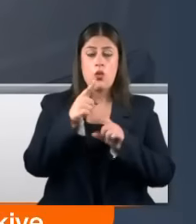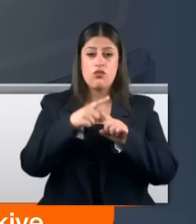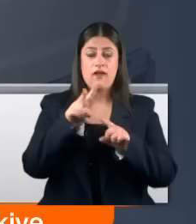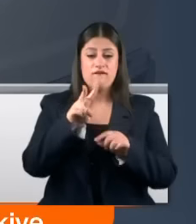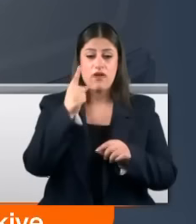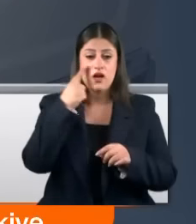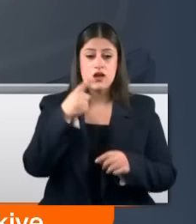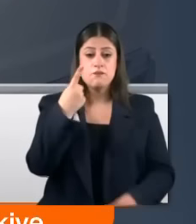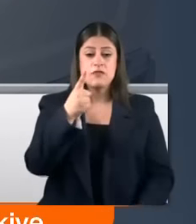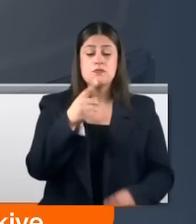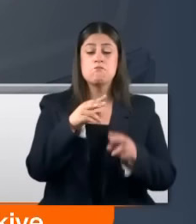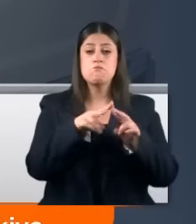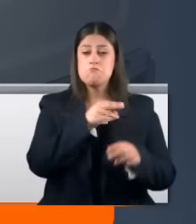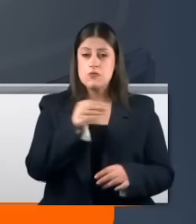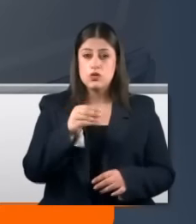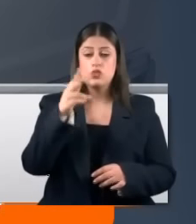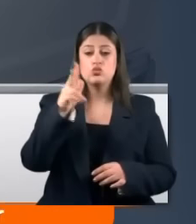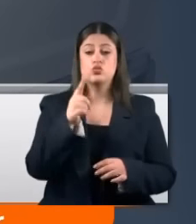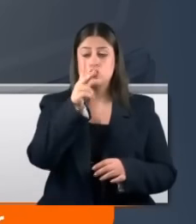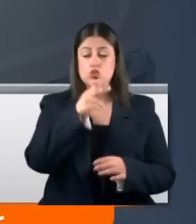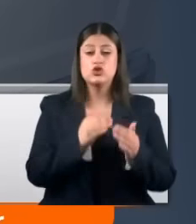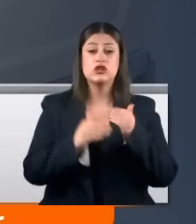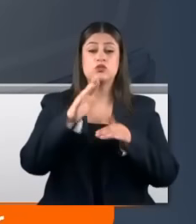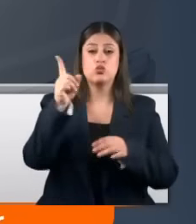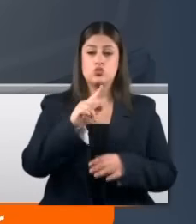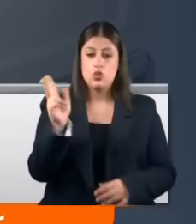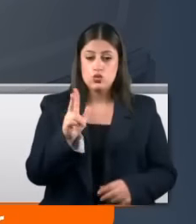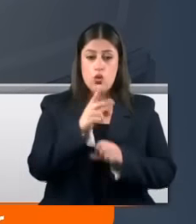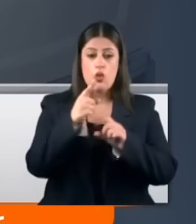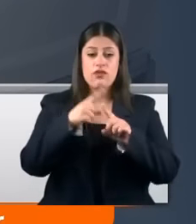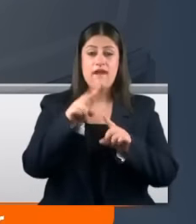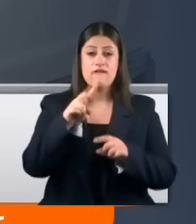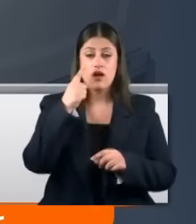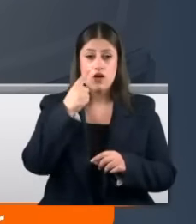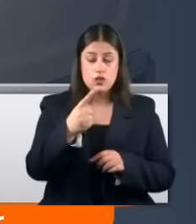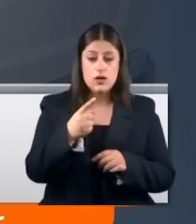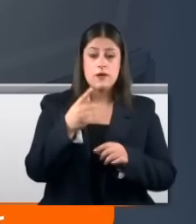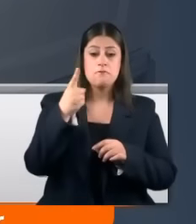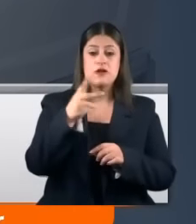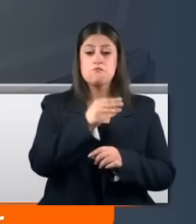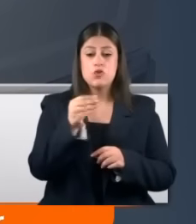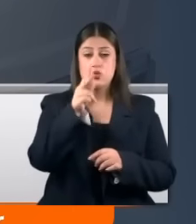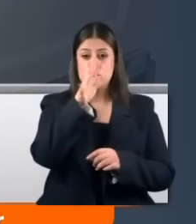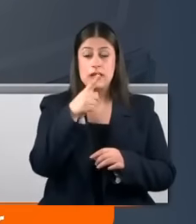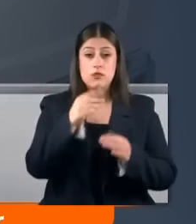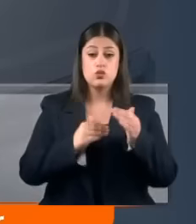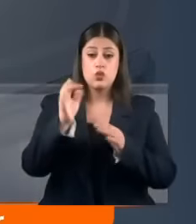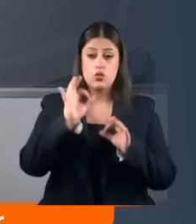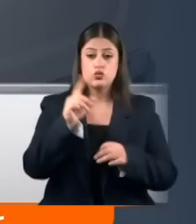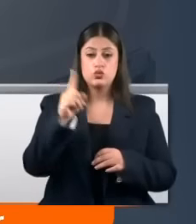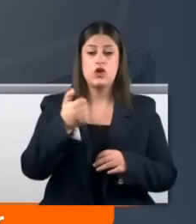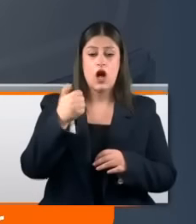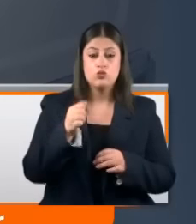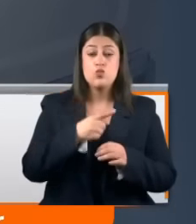milyon 350 bin lirayı aşmayanlara %30, ÖTV matrağı 1 milyon 350 bin lirayı aşanlara %60, motor silindir